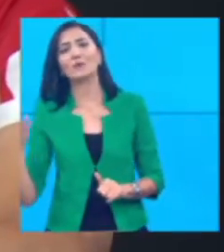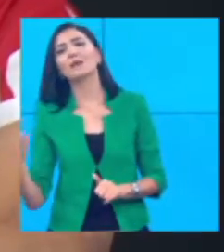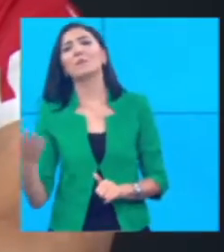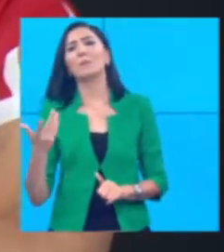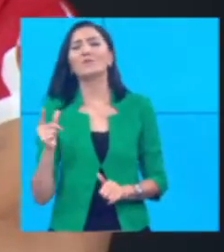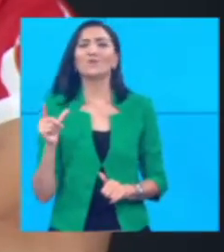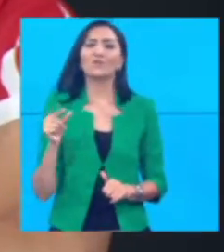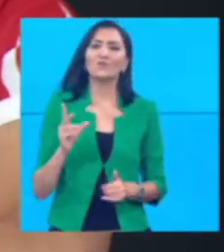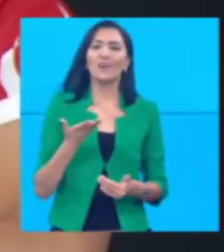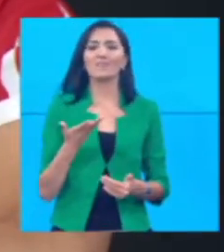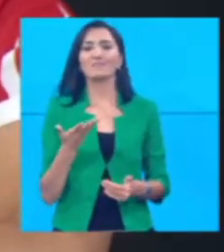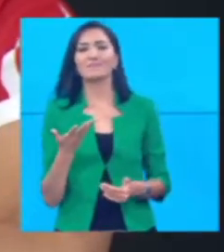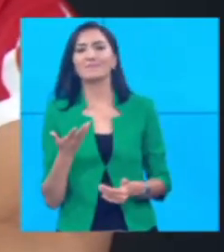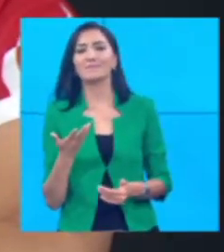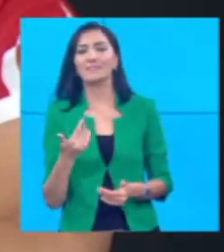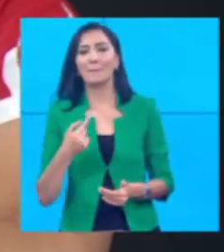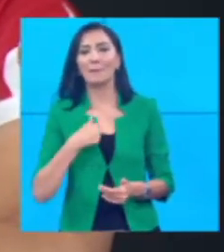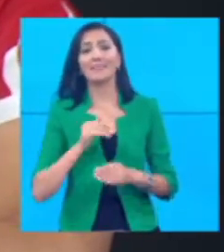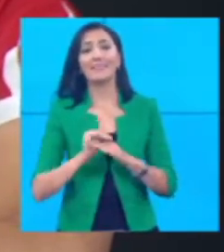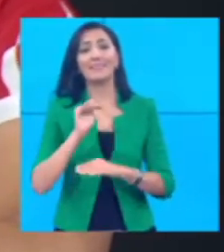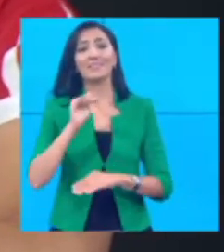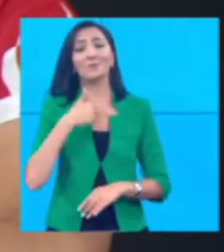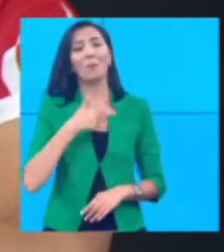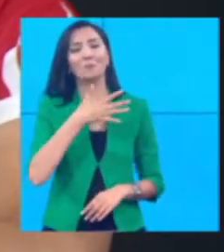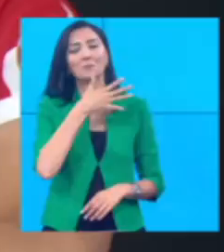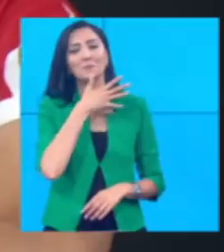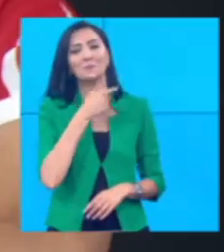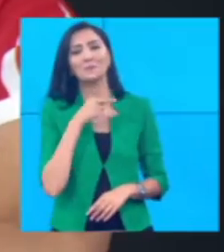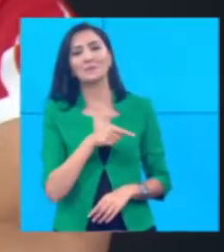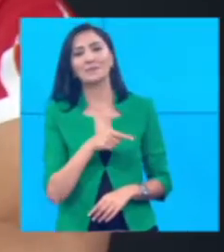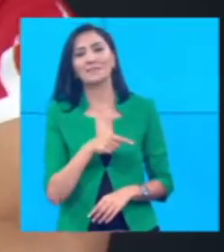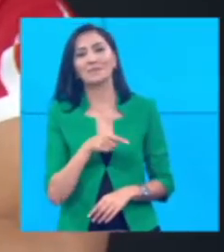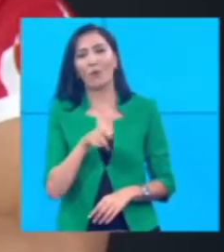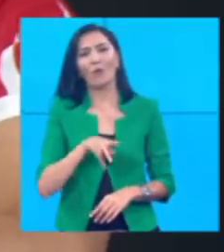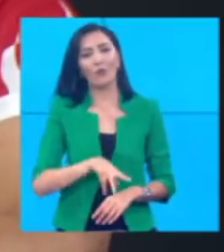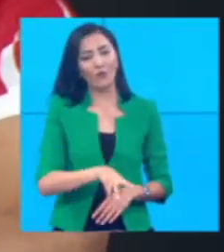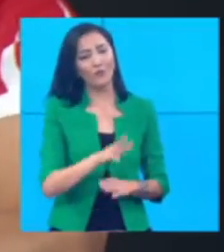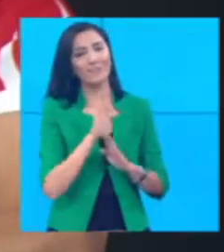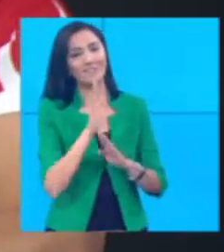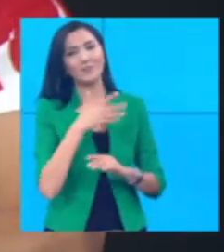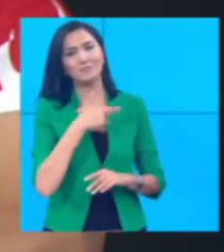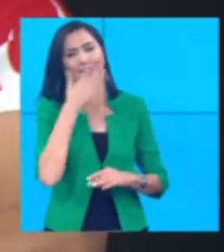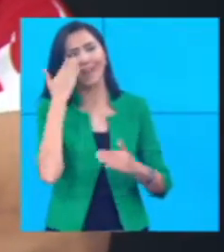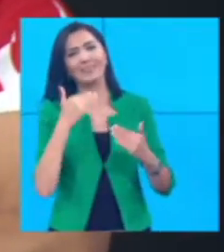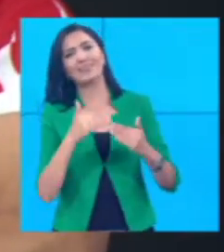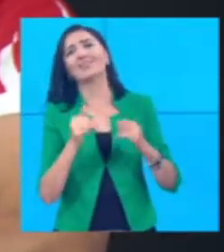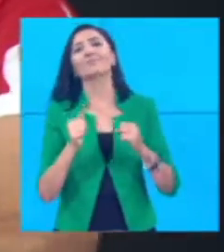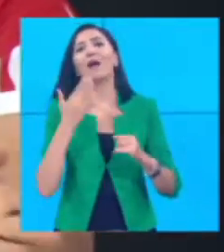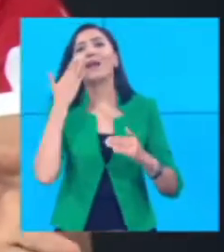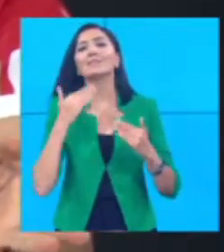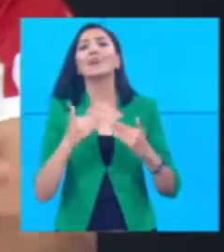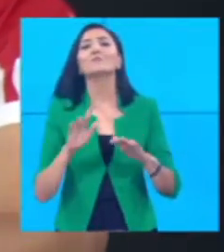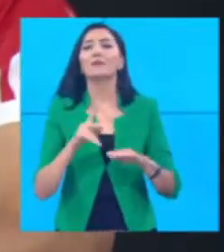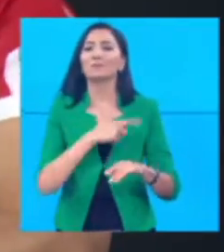Hani bazı ufak tefek şeylerin de hani ben de yaşadım ya, onları biliyorum. Yani o yola gidiyorum yani. Bir şekilde anlaşıyoruz.